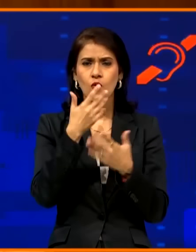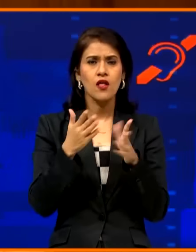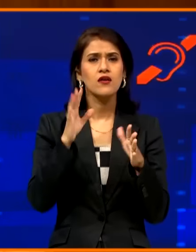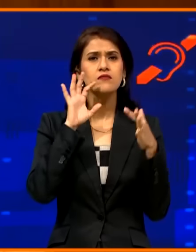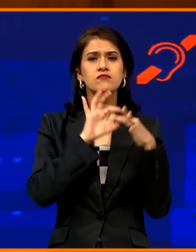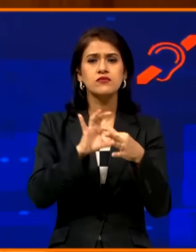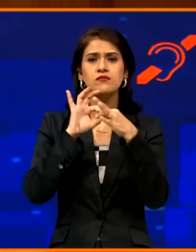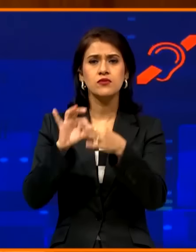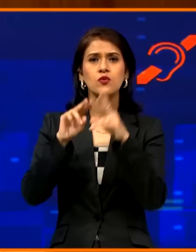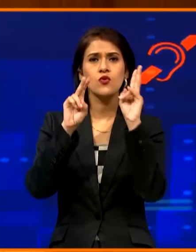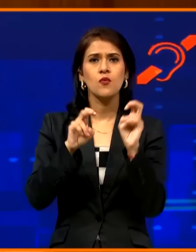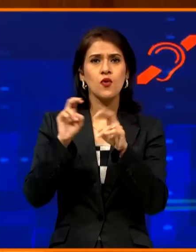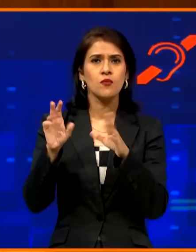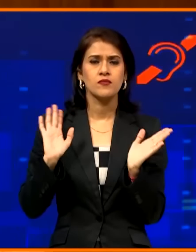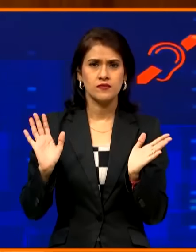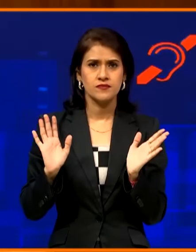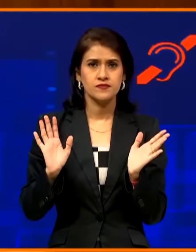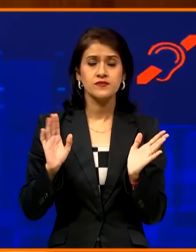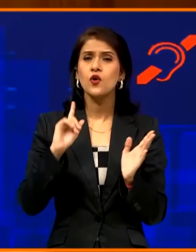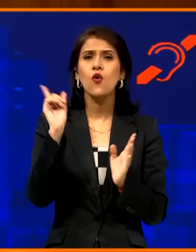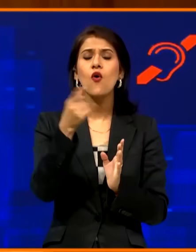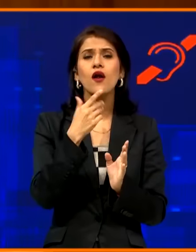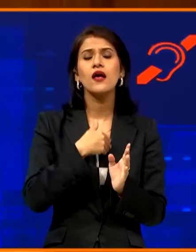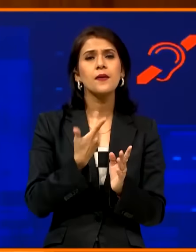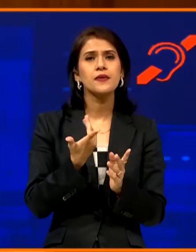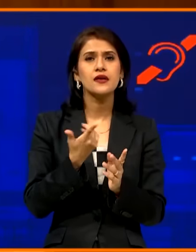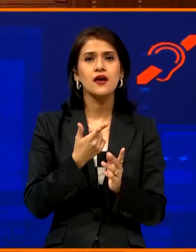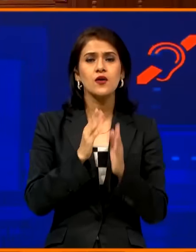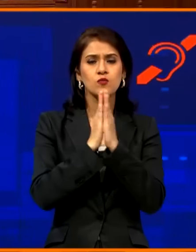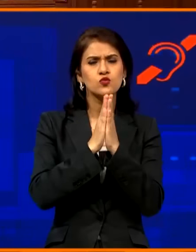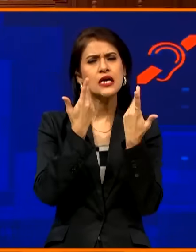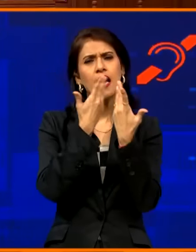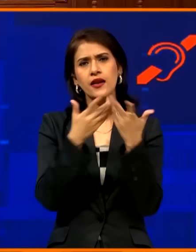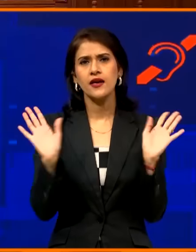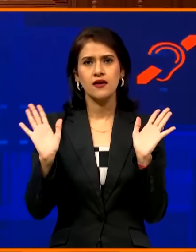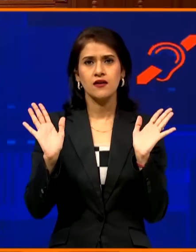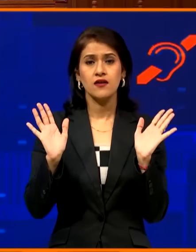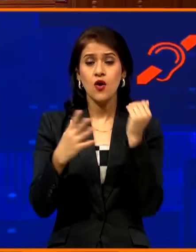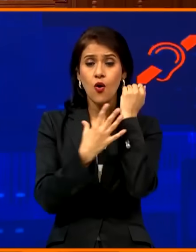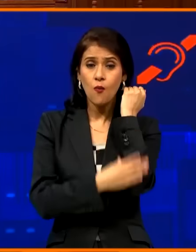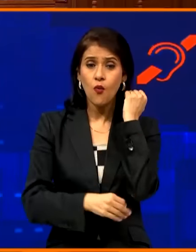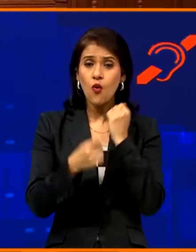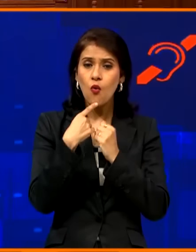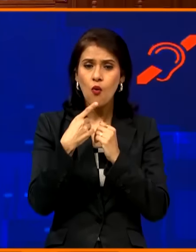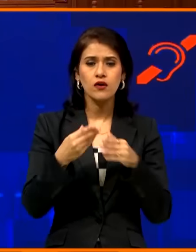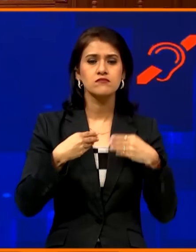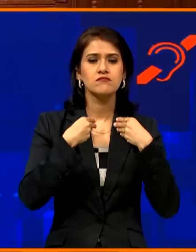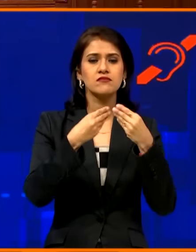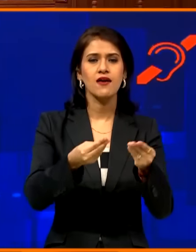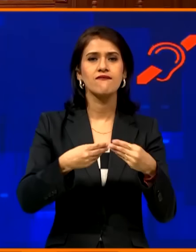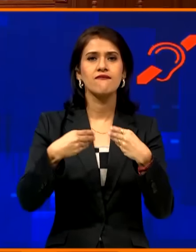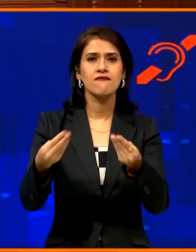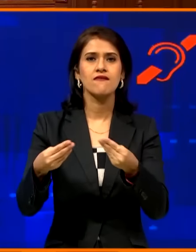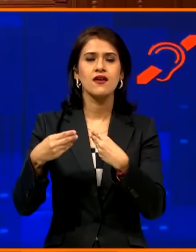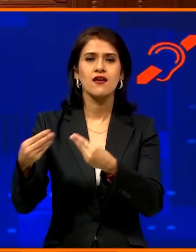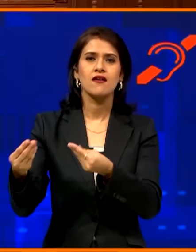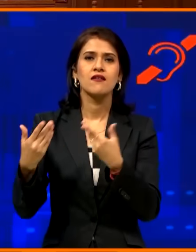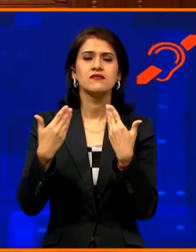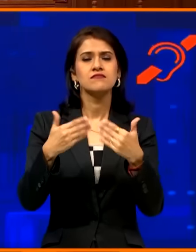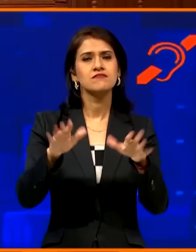वह दान करते हैं गरीबों के लिए तो कुछ लोगों ने कुछ चीजें दान